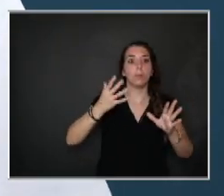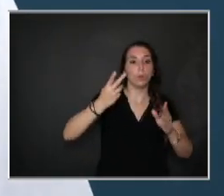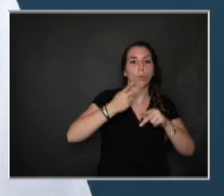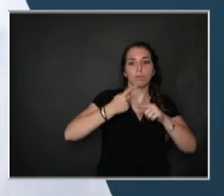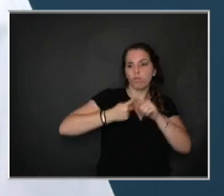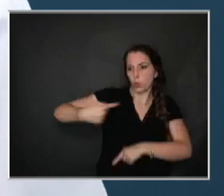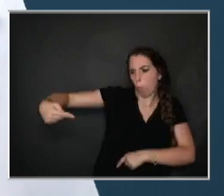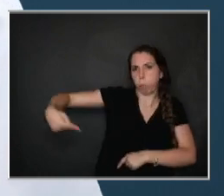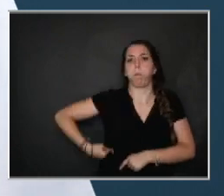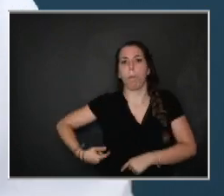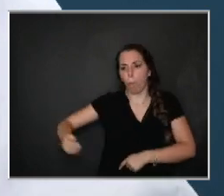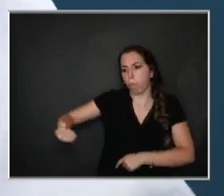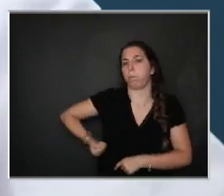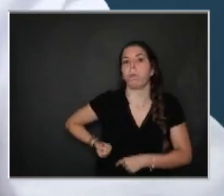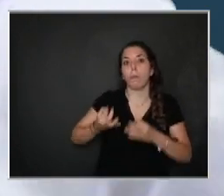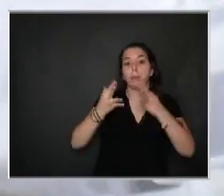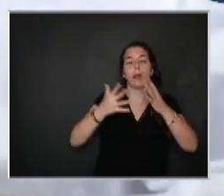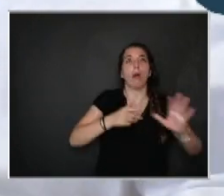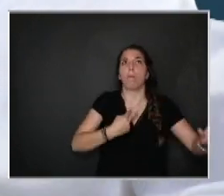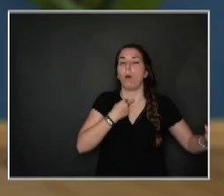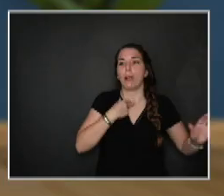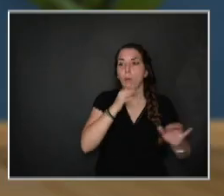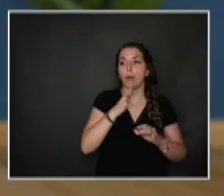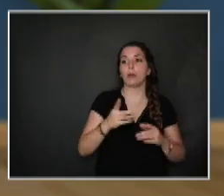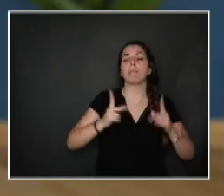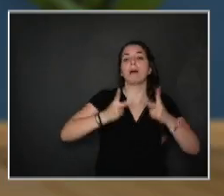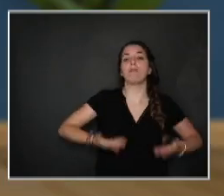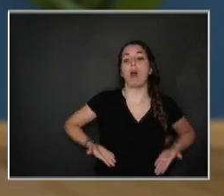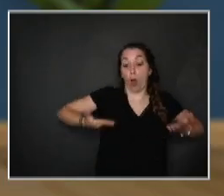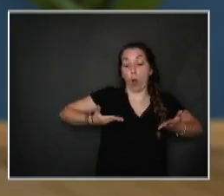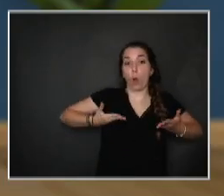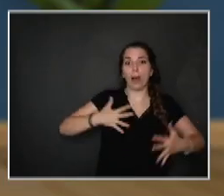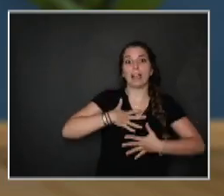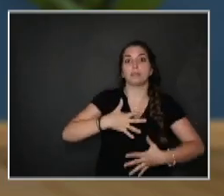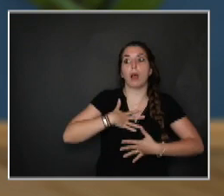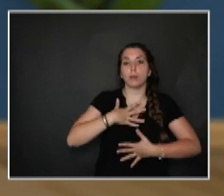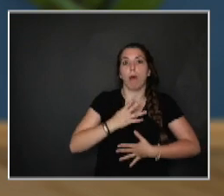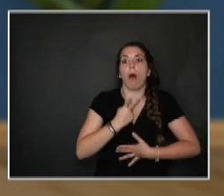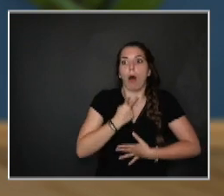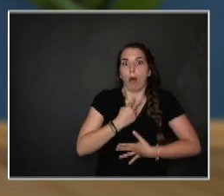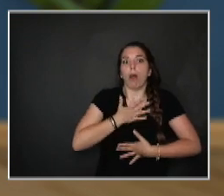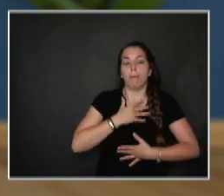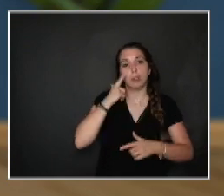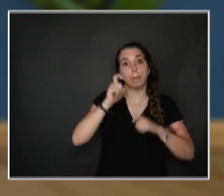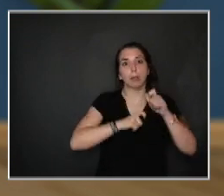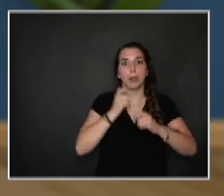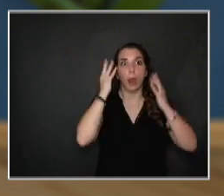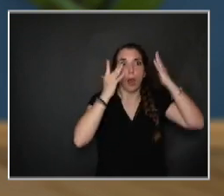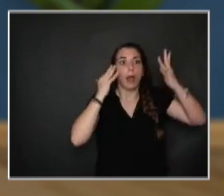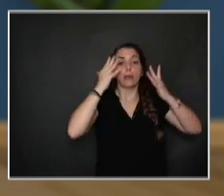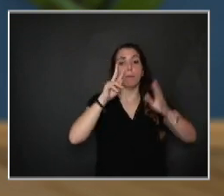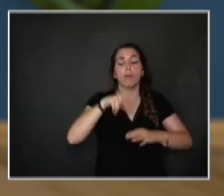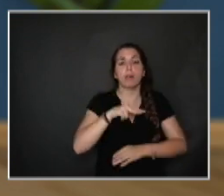je ne peux plus rien faire, je suis bloqué, etc. » Parce que ça peut arriver aussi plus haut. Là, ça bloque la respiration. Les gens sont très, très inquiets alors que c'est totalement